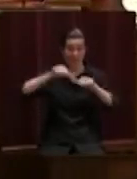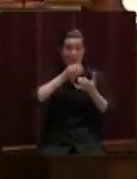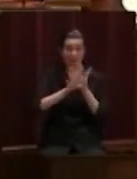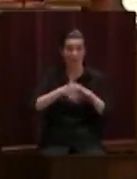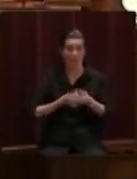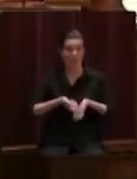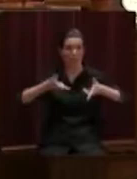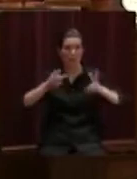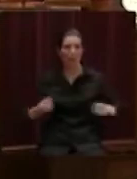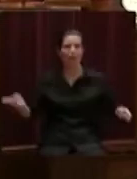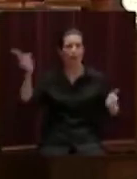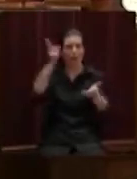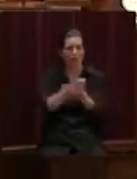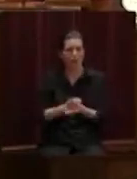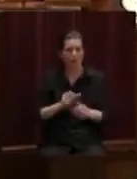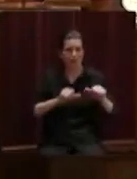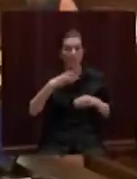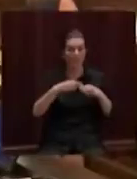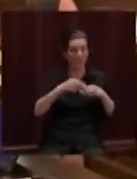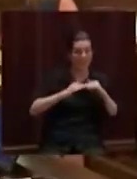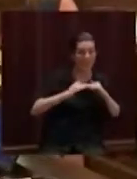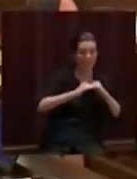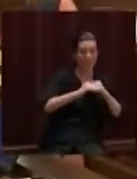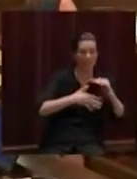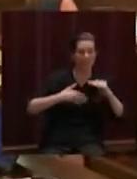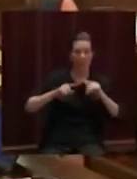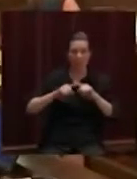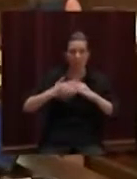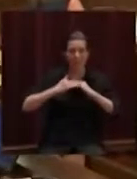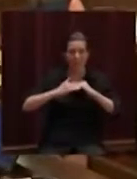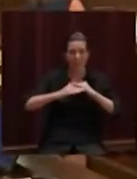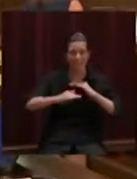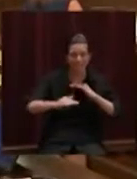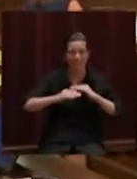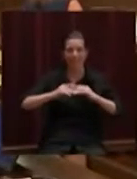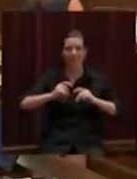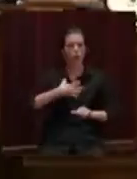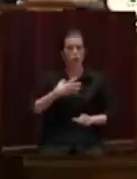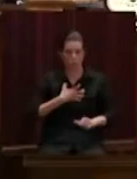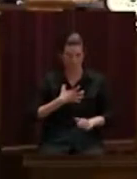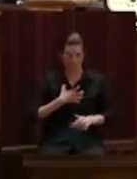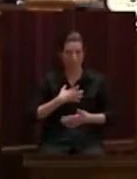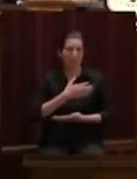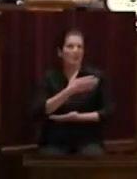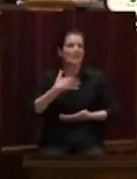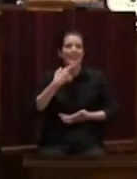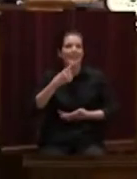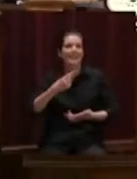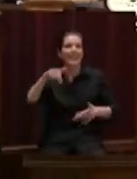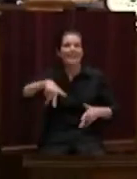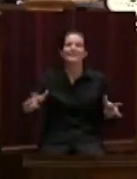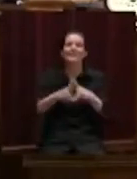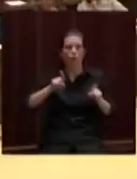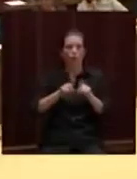Encara com a candidat a la presidència del govern balear, la socialista Francina Armengol ha explicat avui el seu programa en seu parlamentària. Primera jornada de la